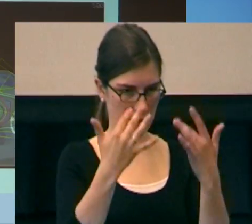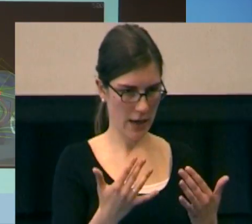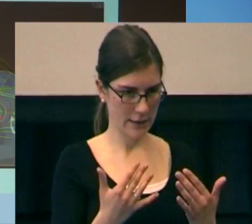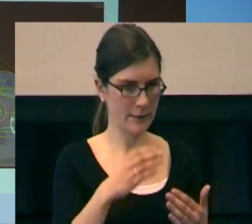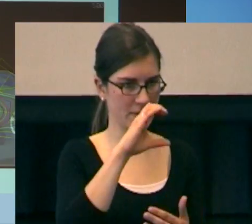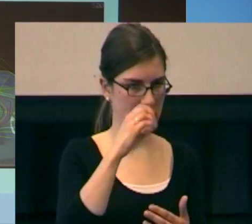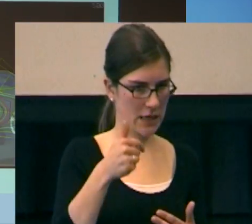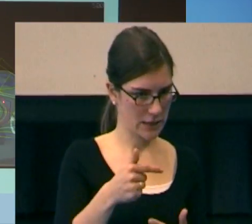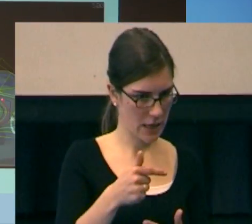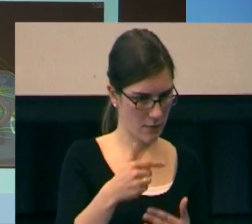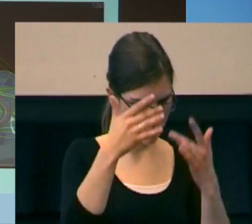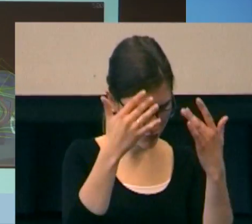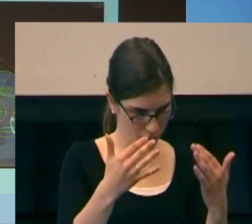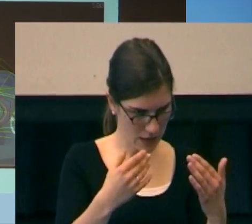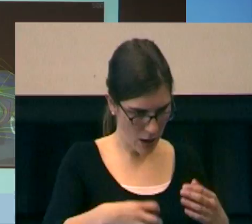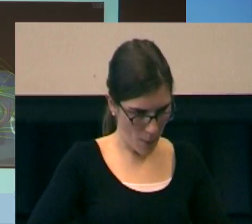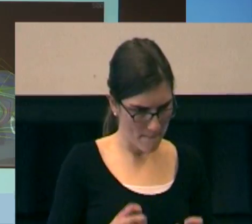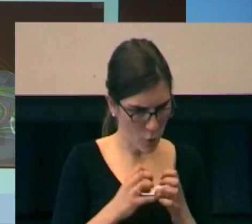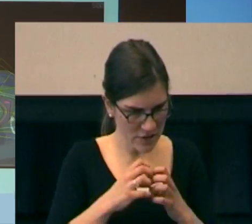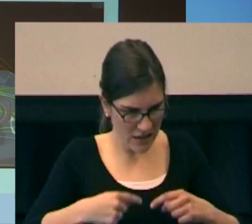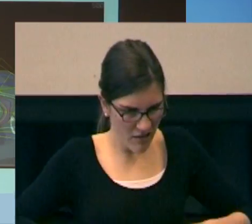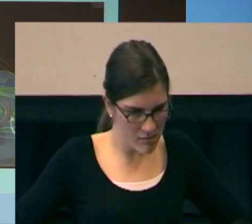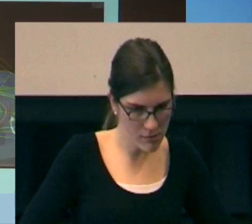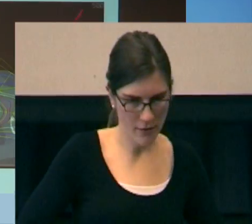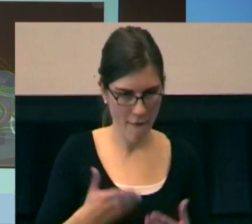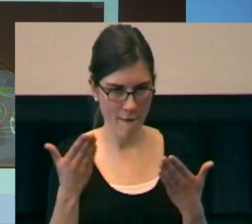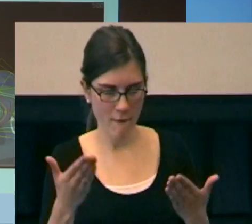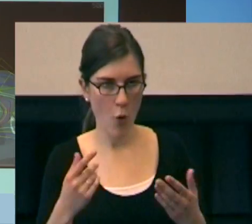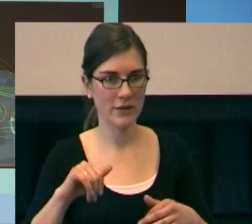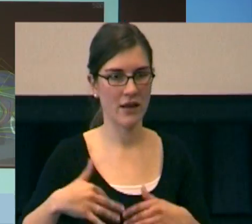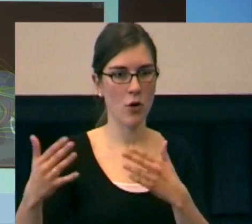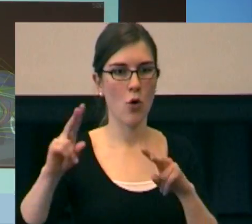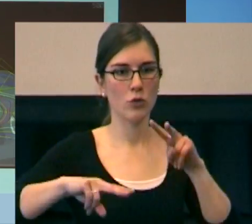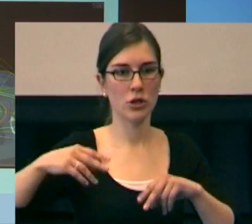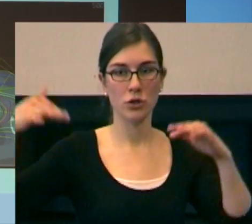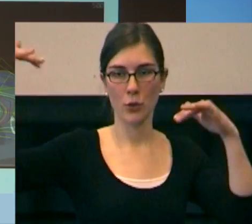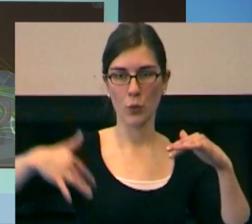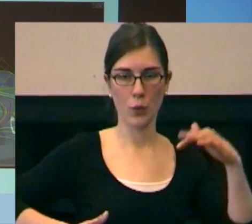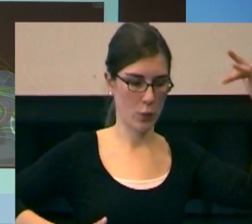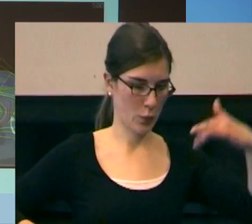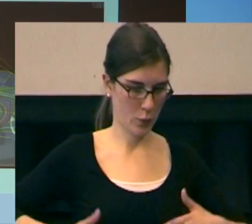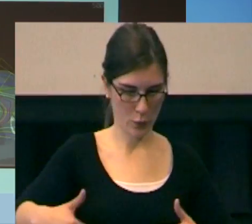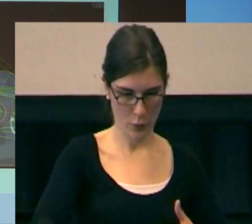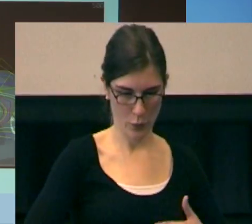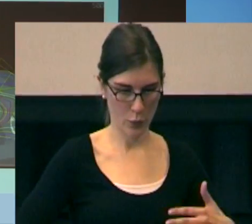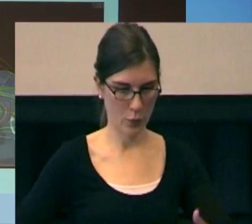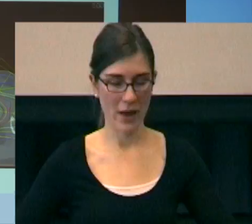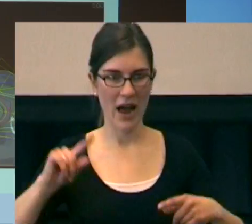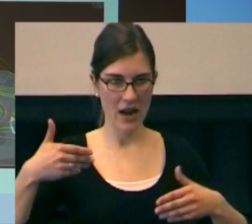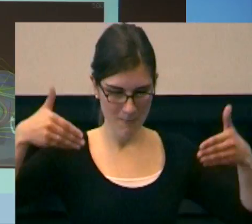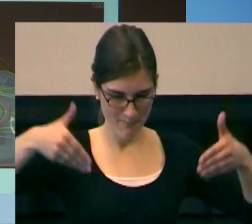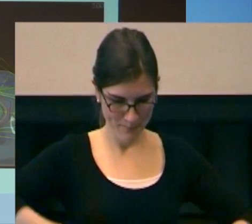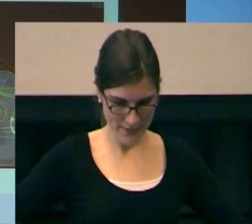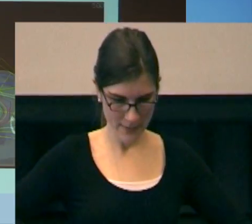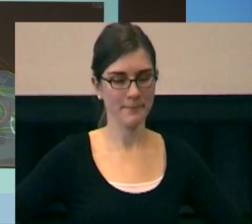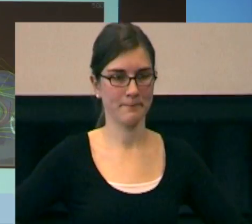einem CT, wo genau die Prostata ist und dann werden Strahlen aus verschiedenen Richtungen, von gegeben, die sich alle im